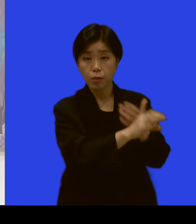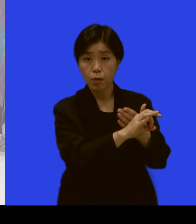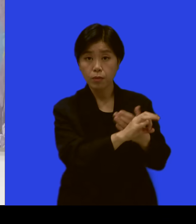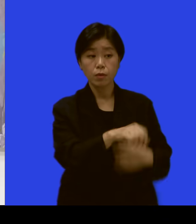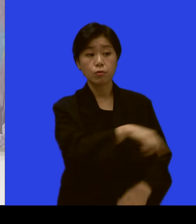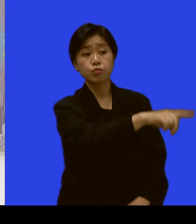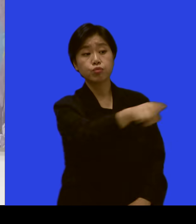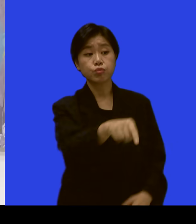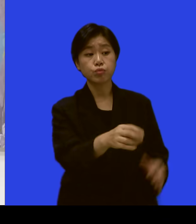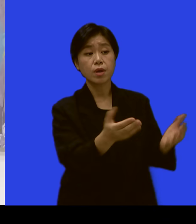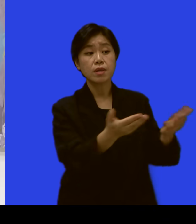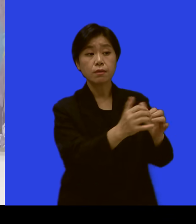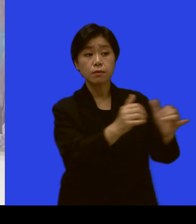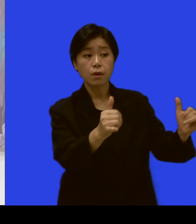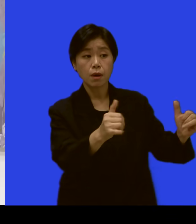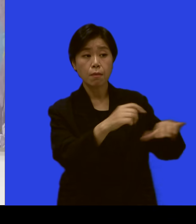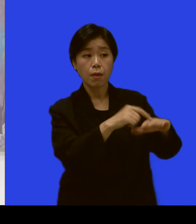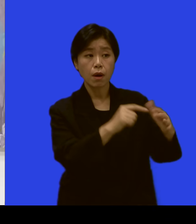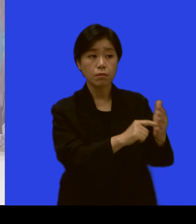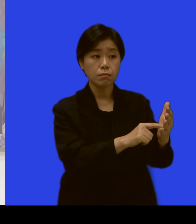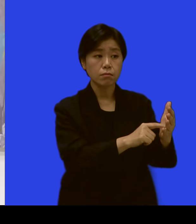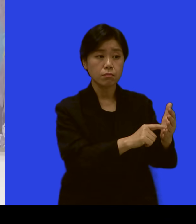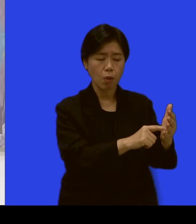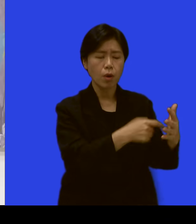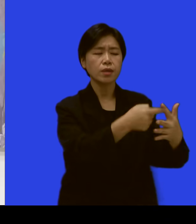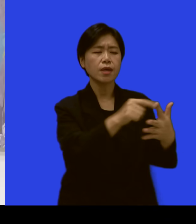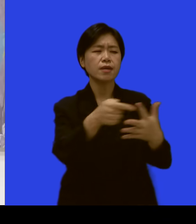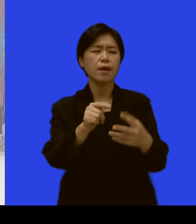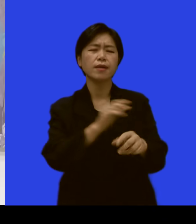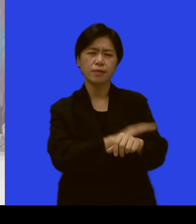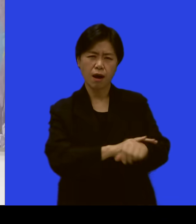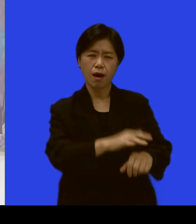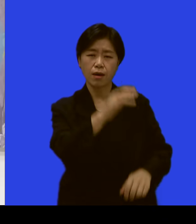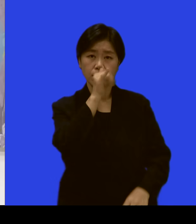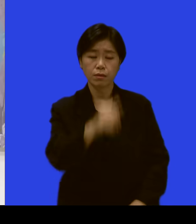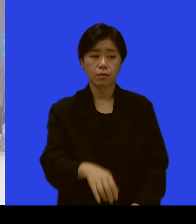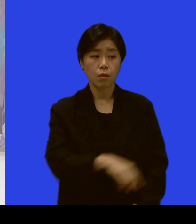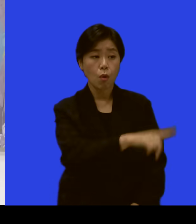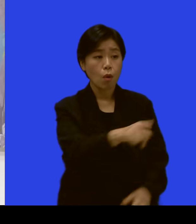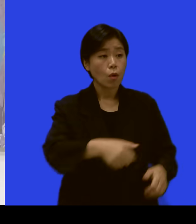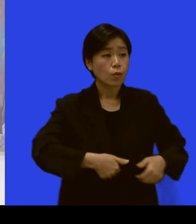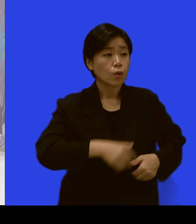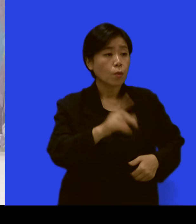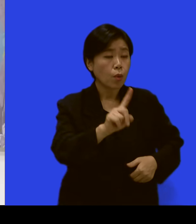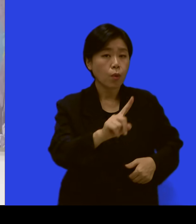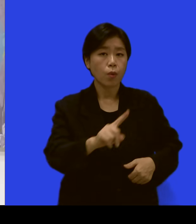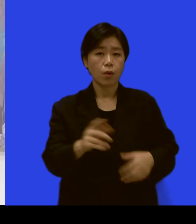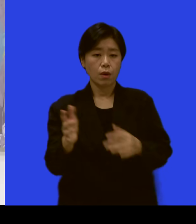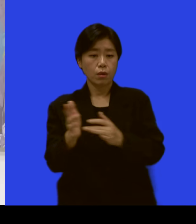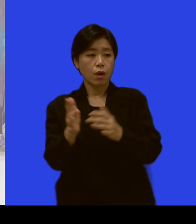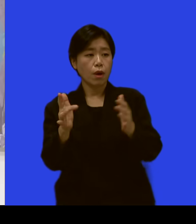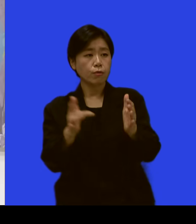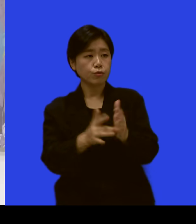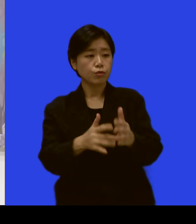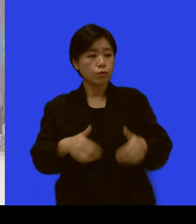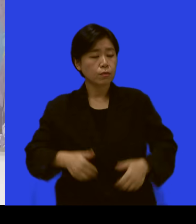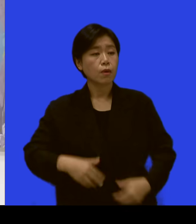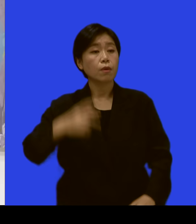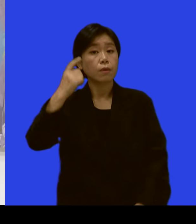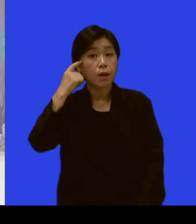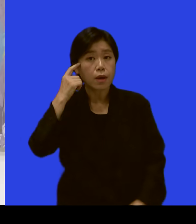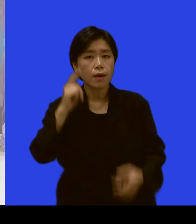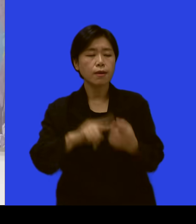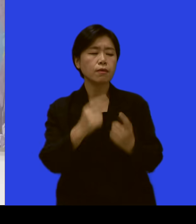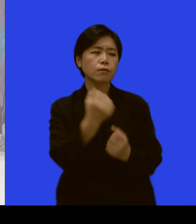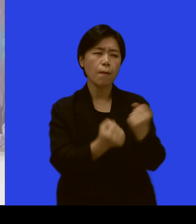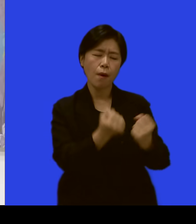있는 친구들의 마음을 가장 잘 알고 걔네 병 들어 있는 것도 가장 잘 알고 걔네한테 뭐가 필요한지 예수 그리스도가 어떻게 필요한지